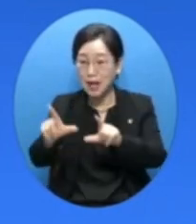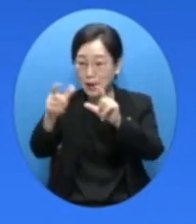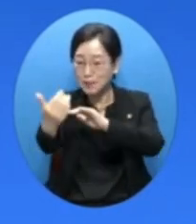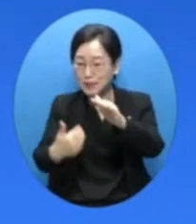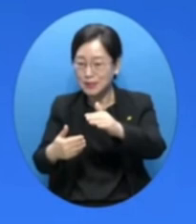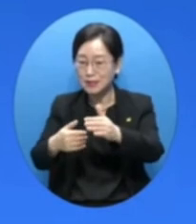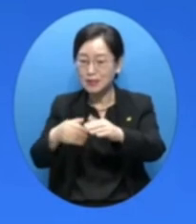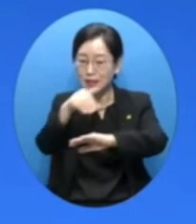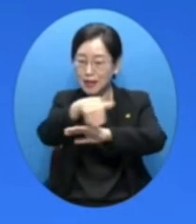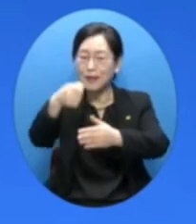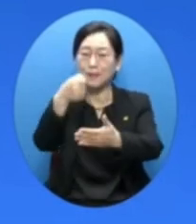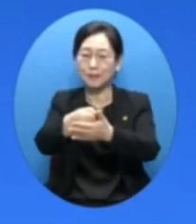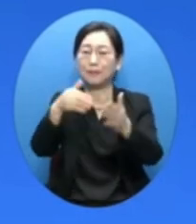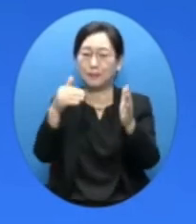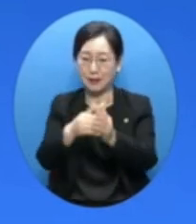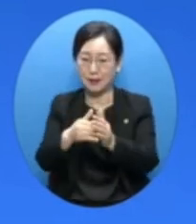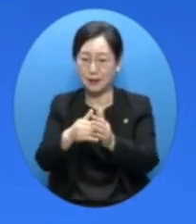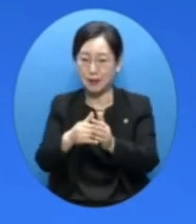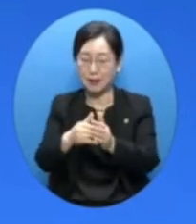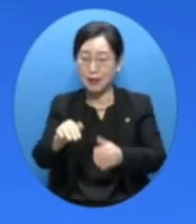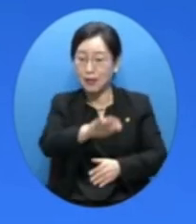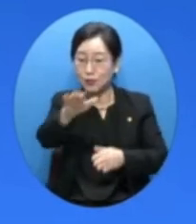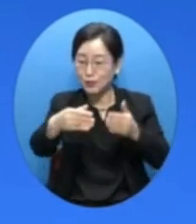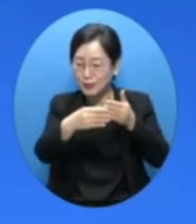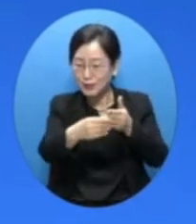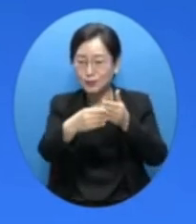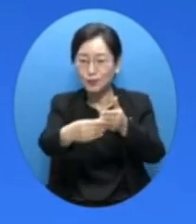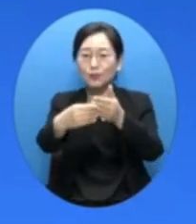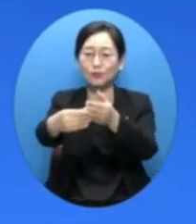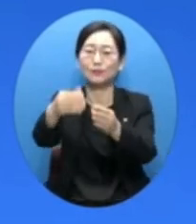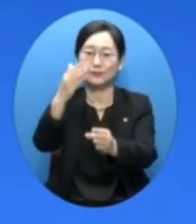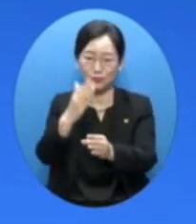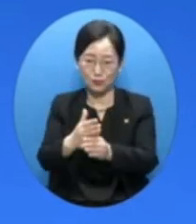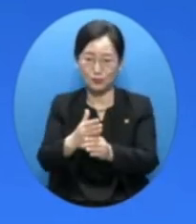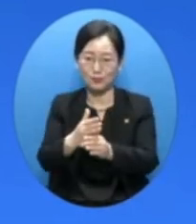놓으시고 그 삶으로 우리를 인도하고 계신 것입니다.